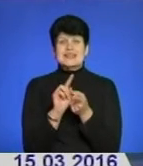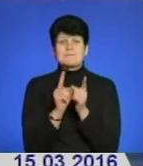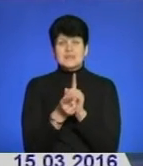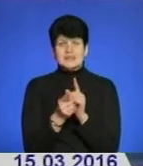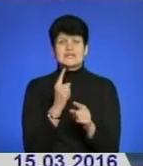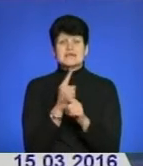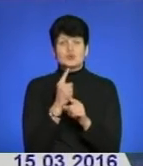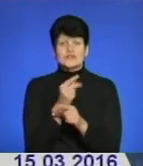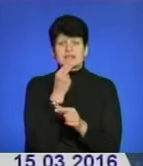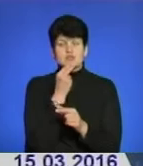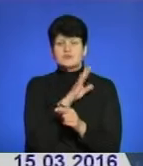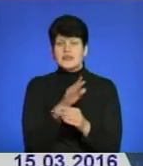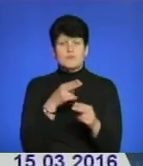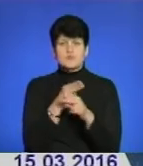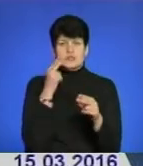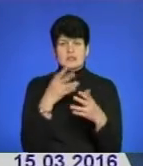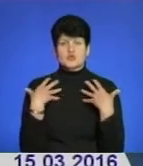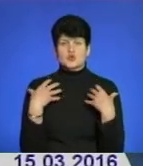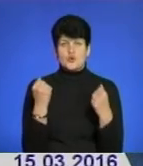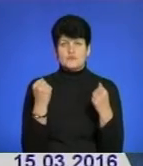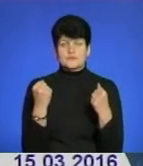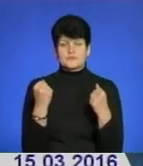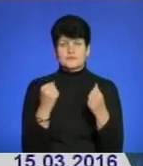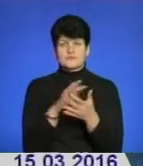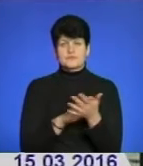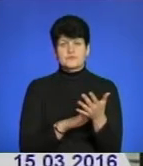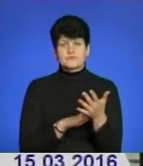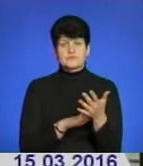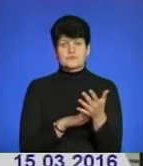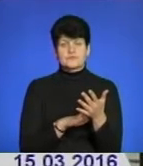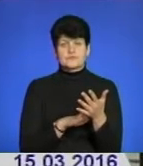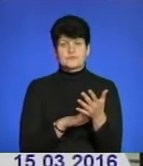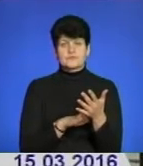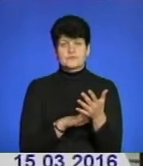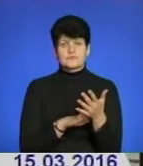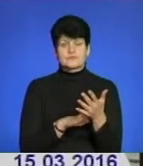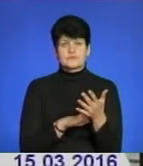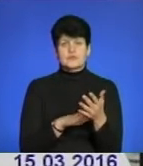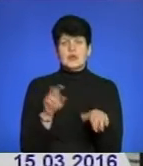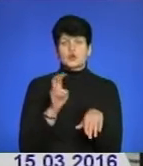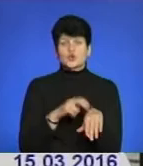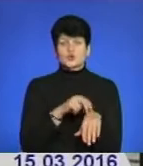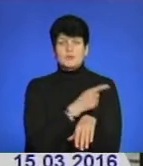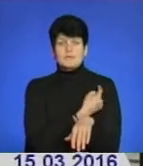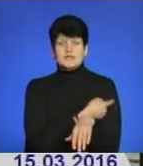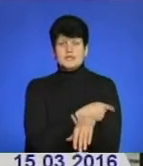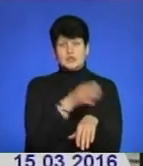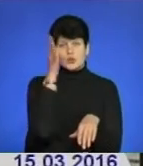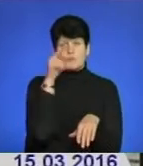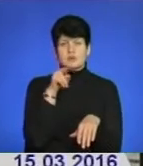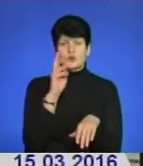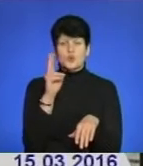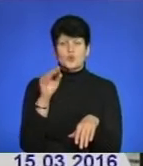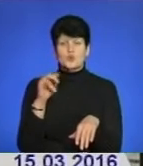час посту харчі, аби не зашкодити здоров'ю? Дізнавався Вадим Блажков. Доктор медичних наук Петро Кузів